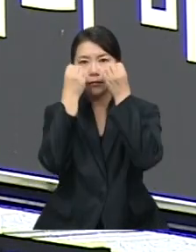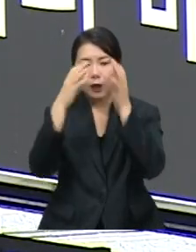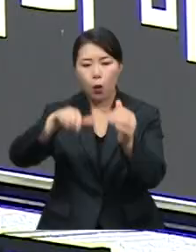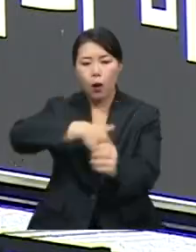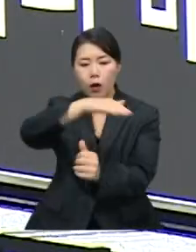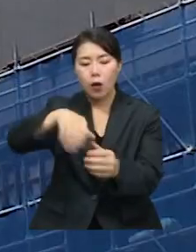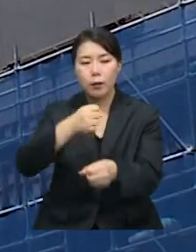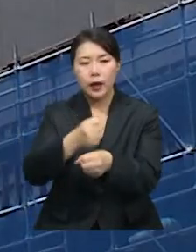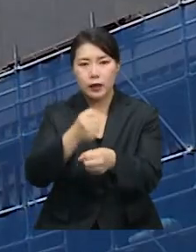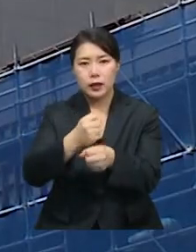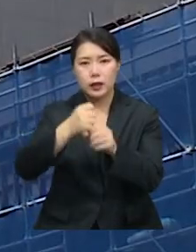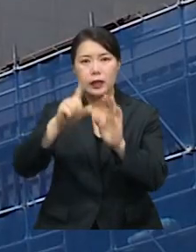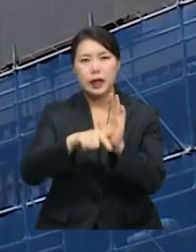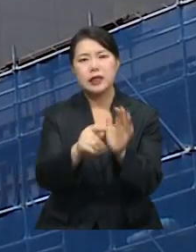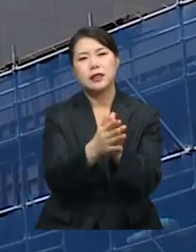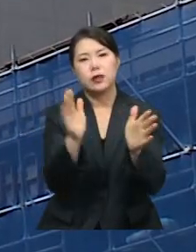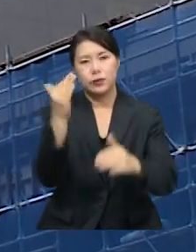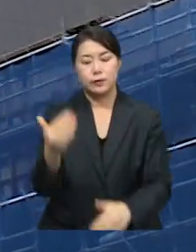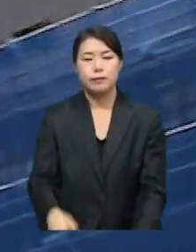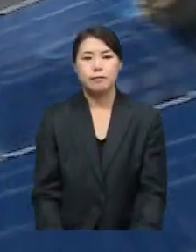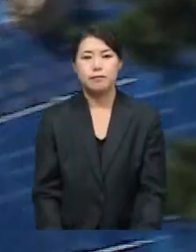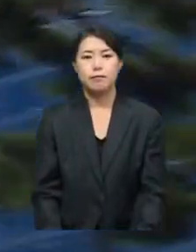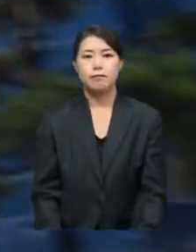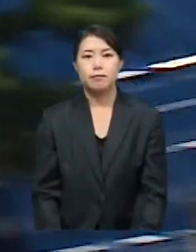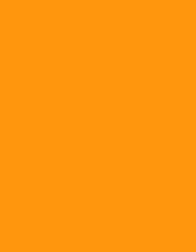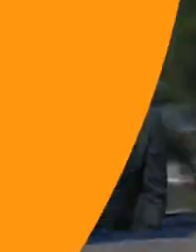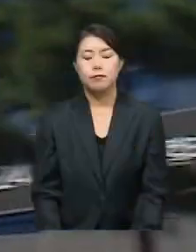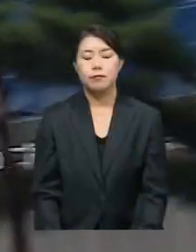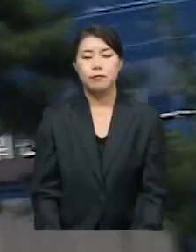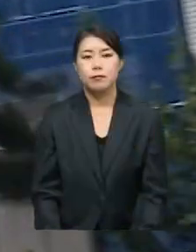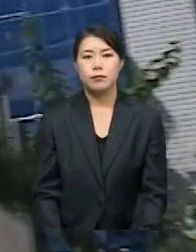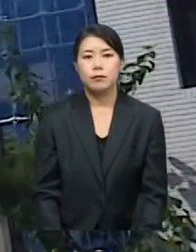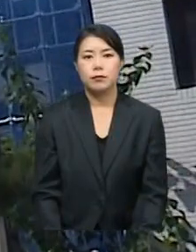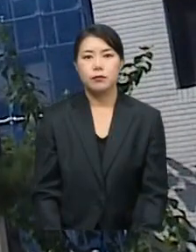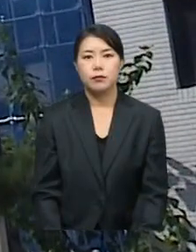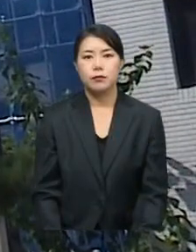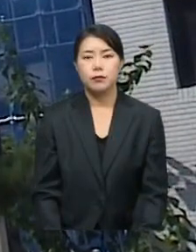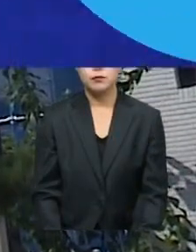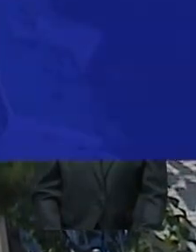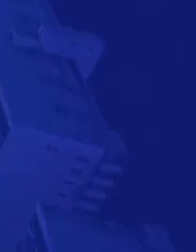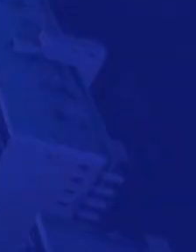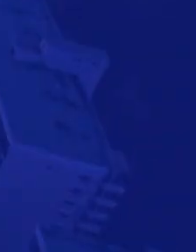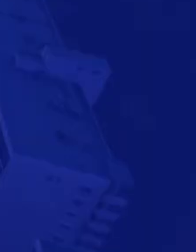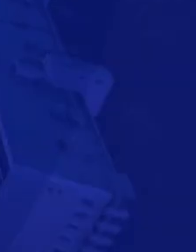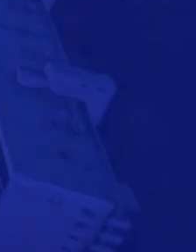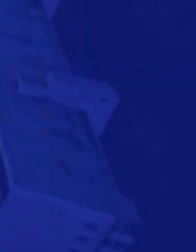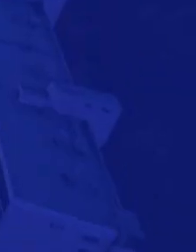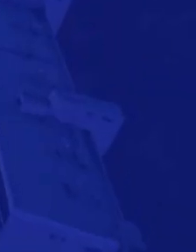조성을 위한 기폭제가 될 것으로 내다보고 있습니다. 딜라이브 뉴스 박용입니다.